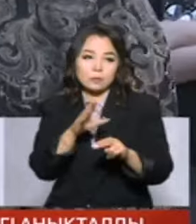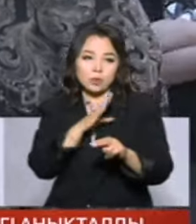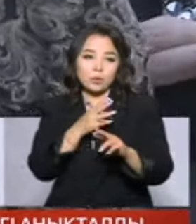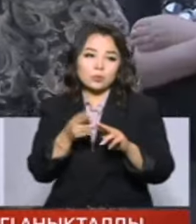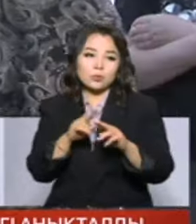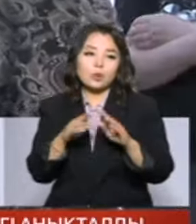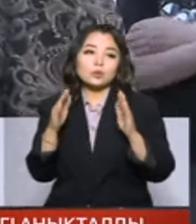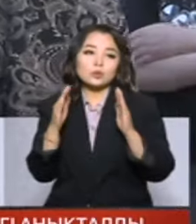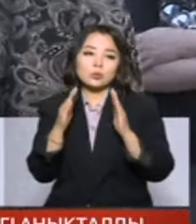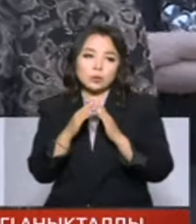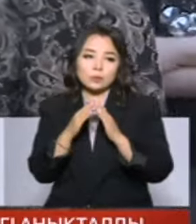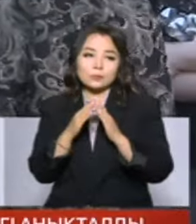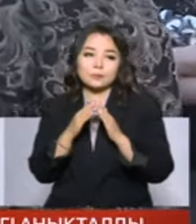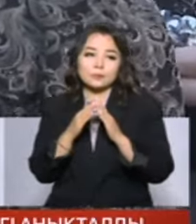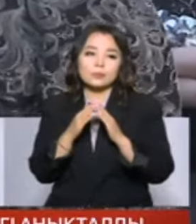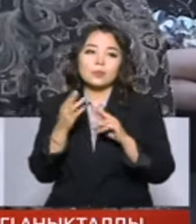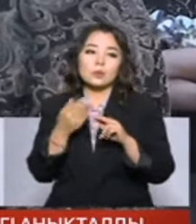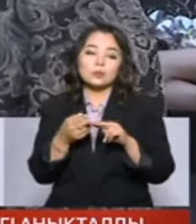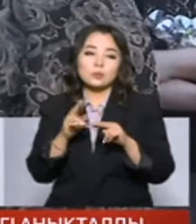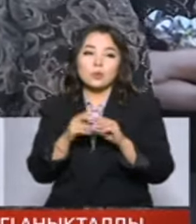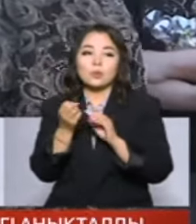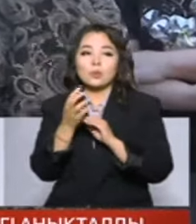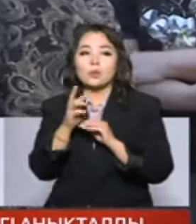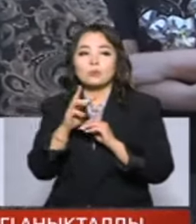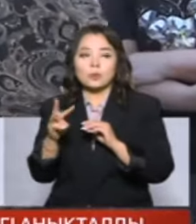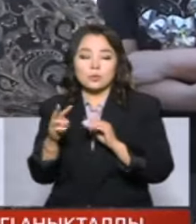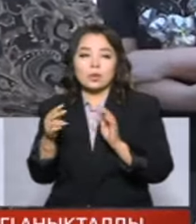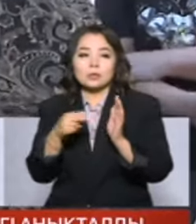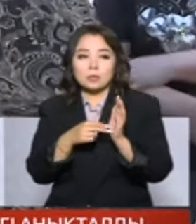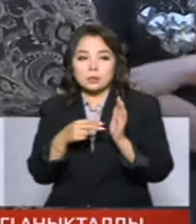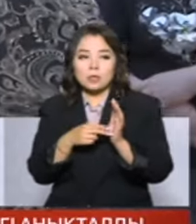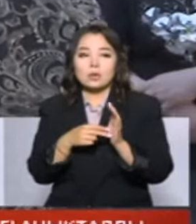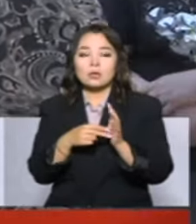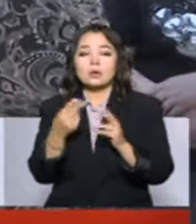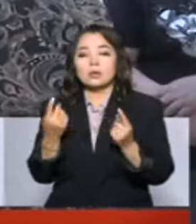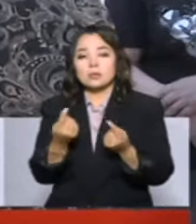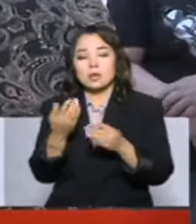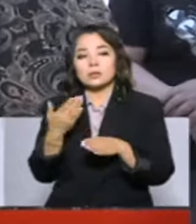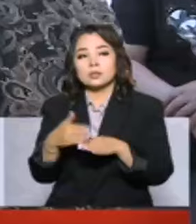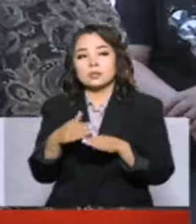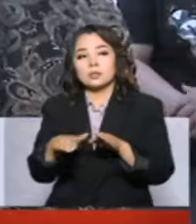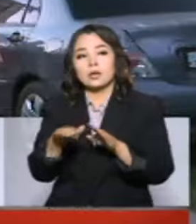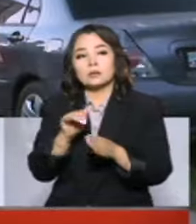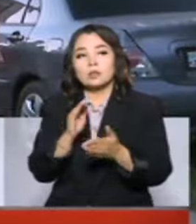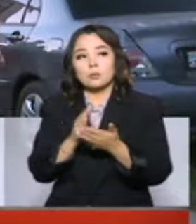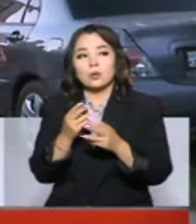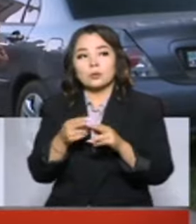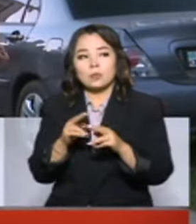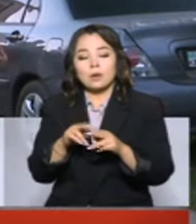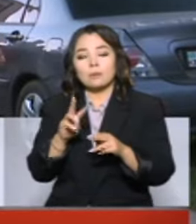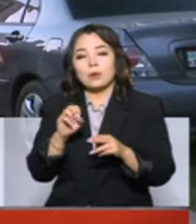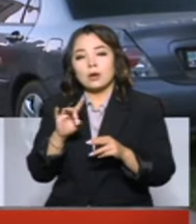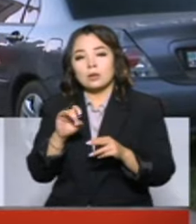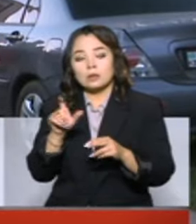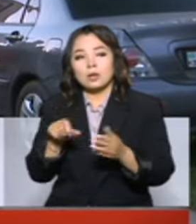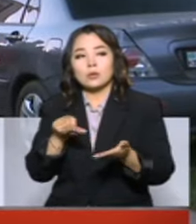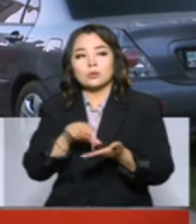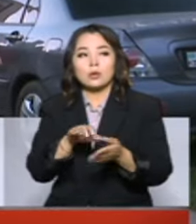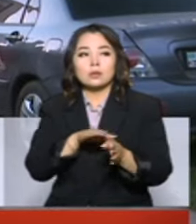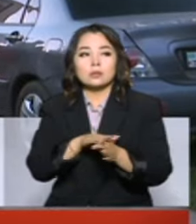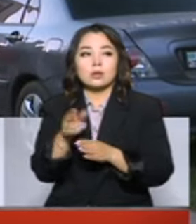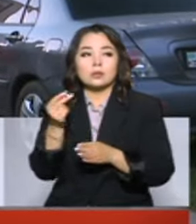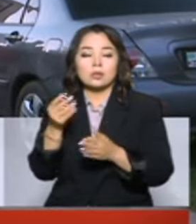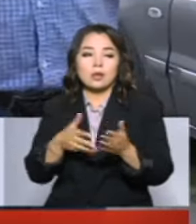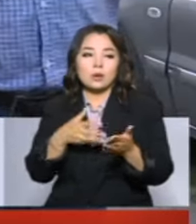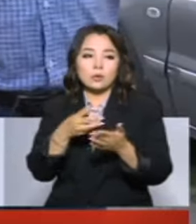бұл үйге. Вот, сол 14 миллион болғанда ол кәдімгідей кредит алды дегендей. Марат секілді ақшасын толық төлеп,